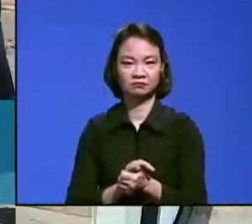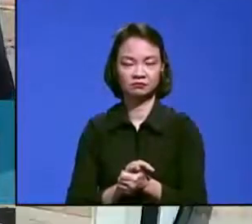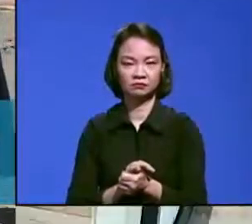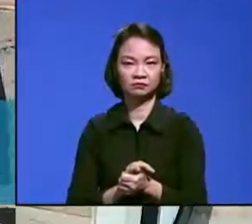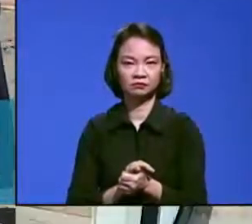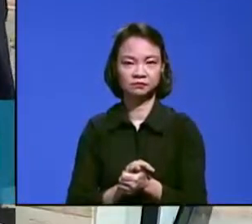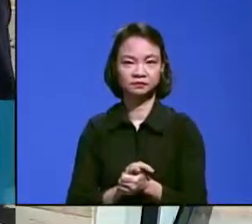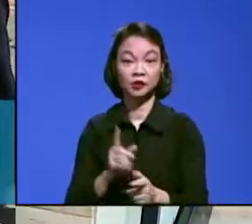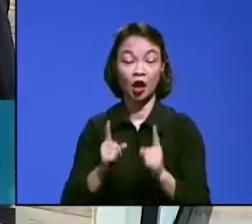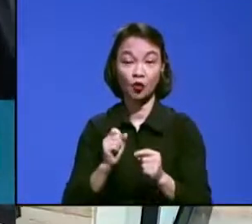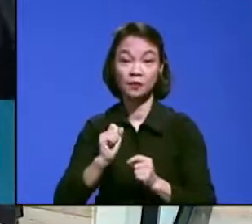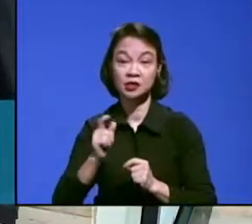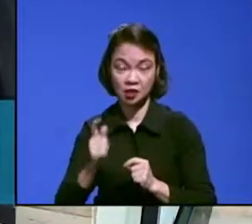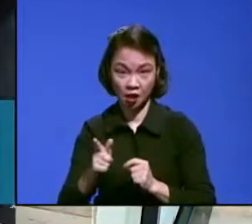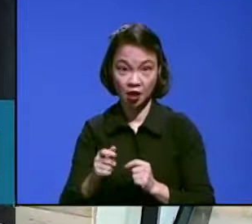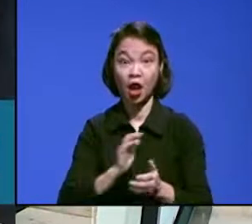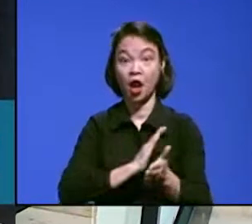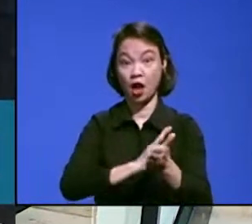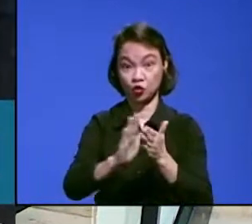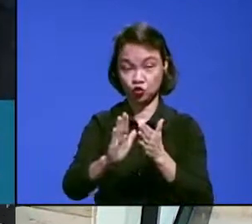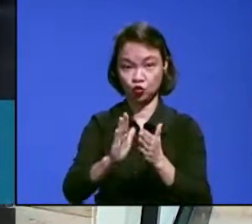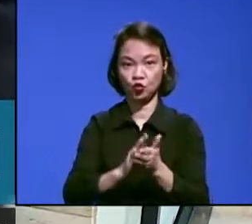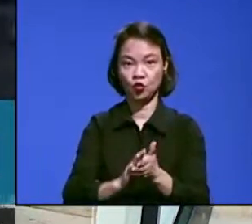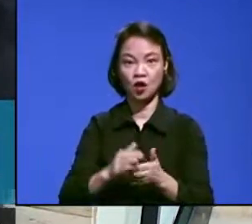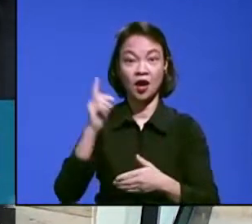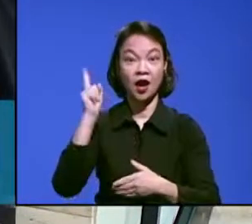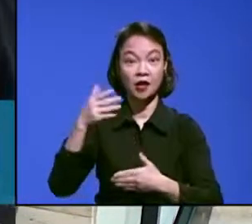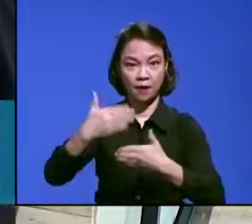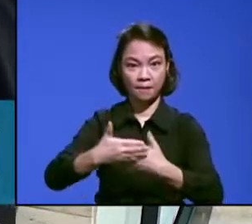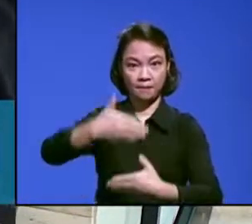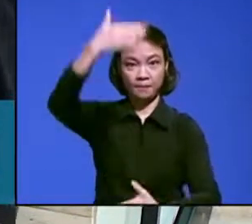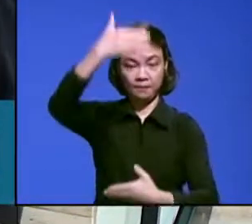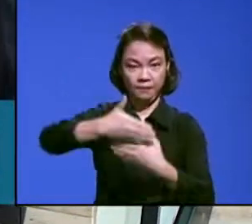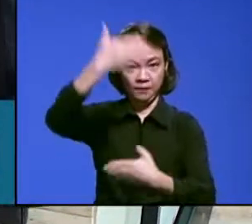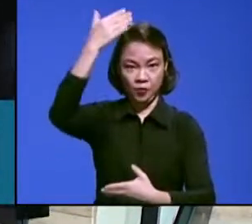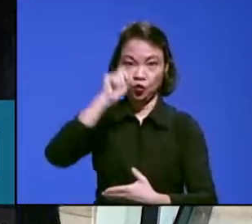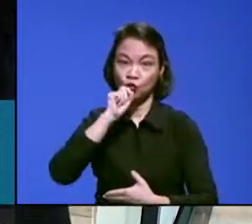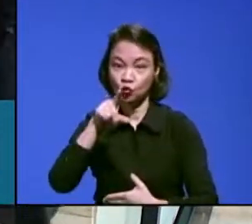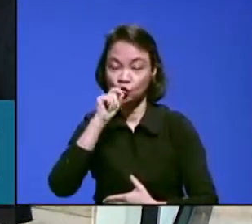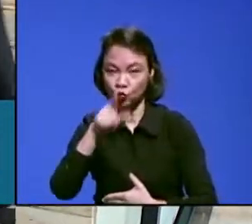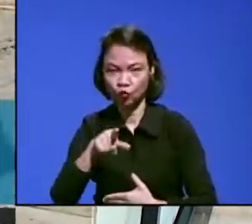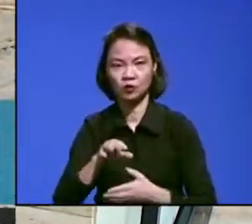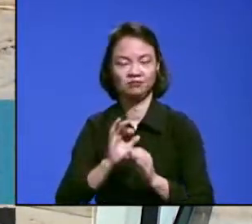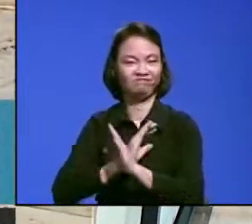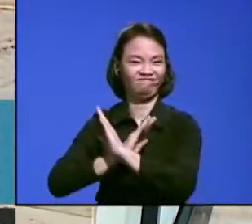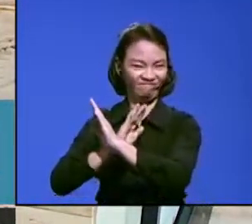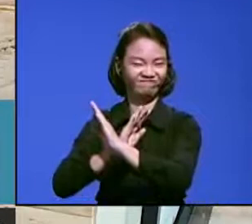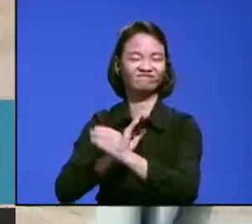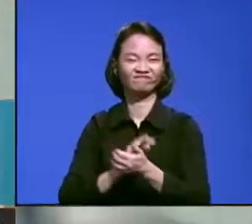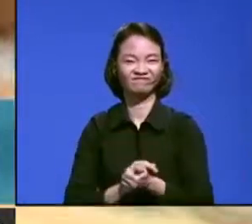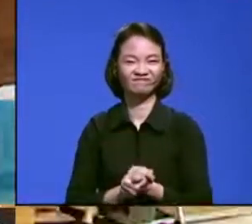Jadi kalau memesan tetap bisa langsung, tapi bedanya ada pelindung ini supaya menghindari adanya droplet dari pengunjung yang sedang memesan. Saya mau bantuin siapa